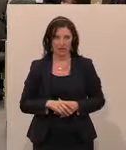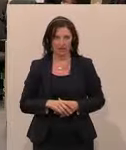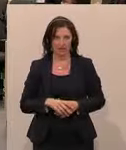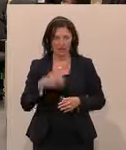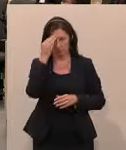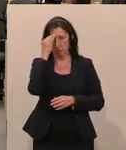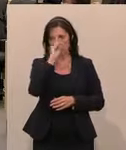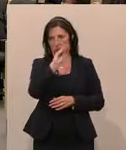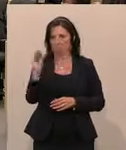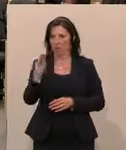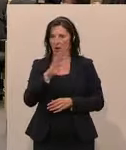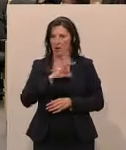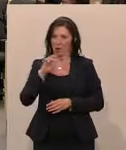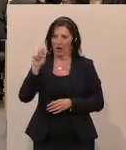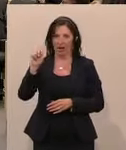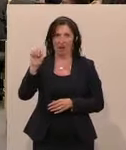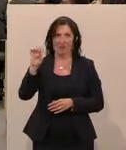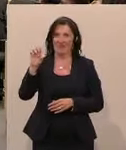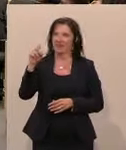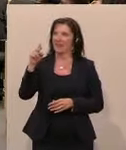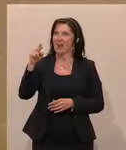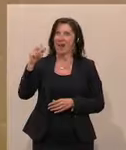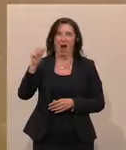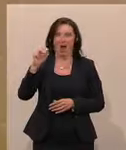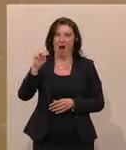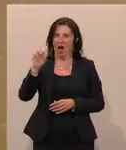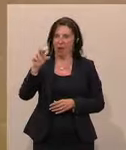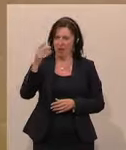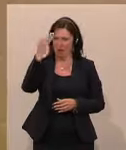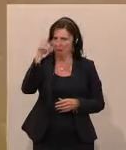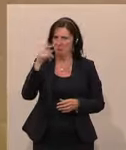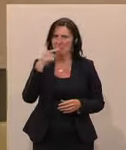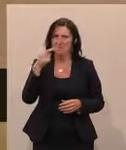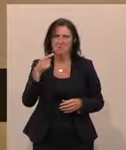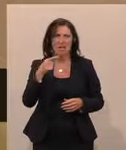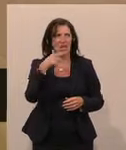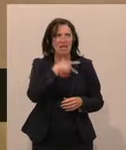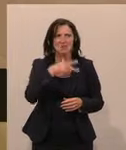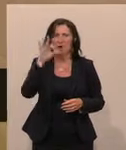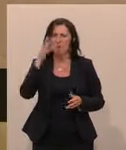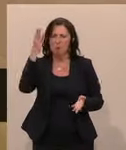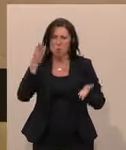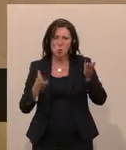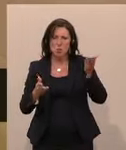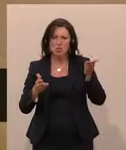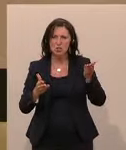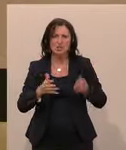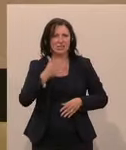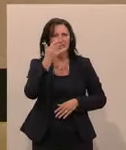vorweg Herr Kollege Nehammer. Sie haben wörtlich gesagt, ich glaube der Unterschied zwischen der SPÖ und der FPÖ war, Sie haben gesagt, bei